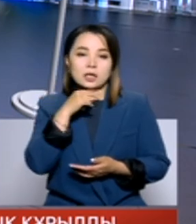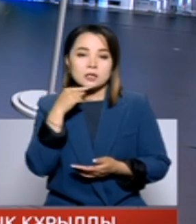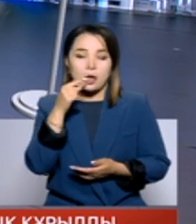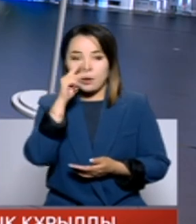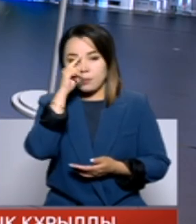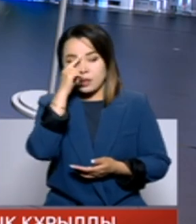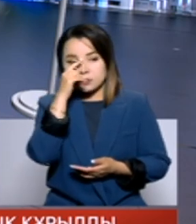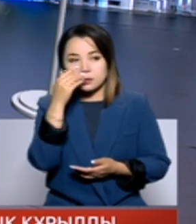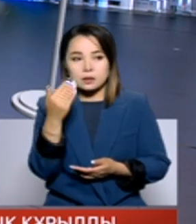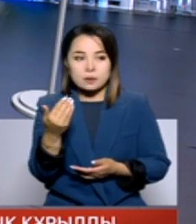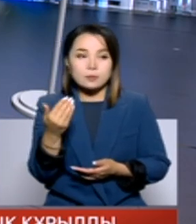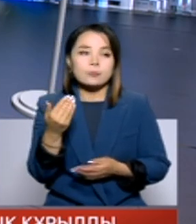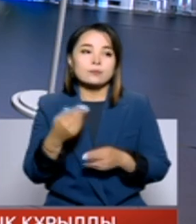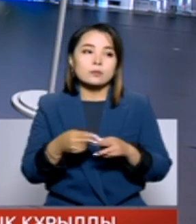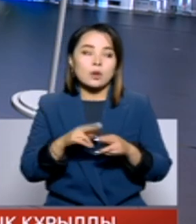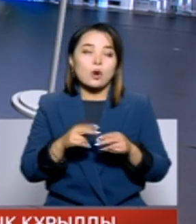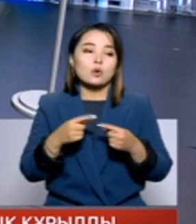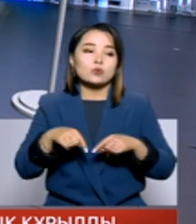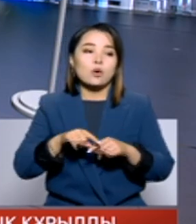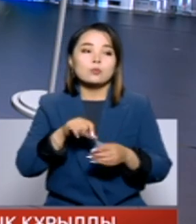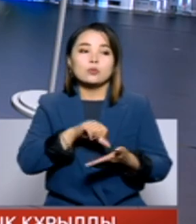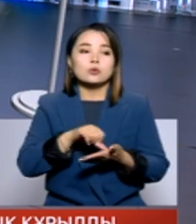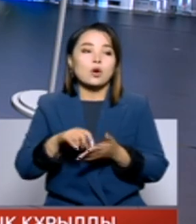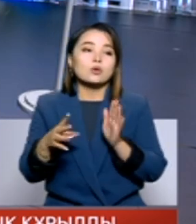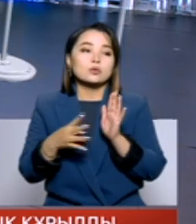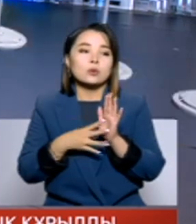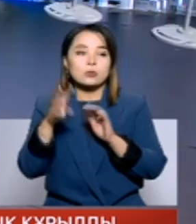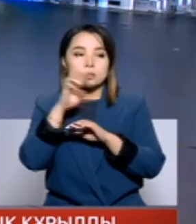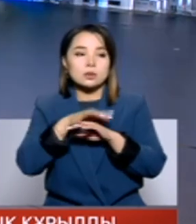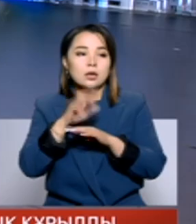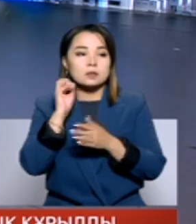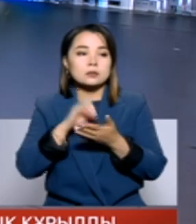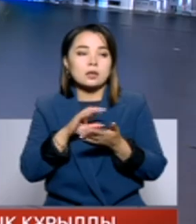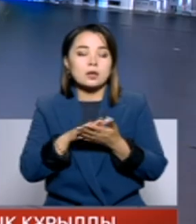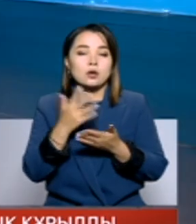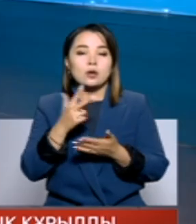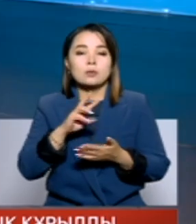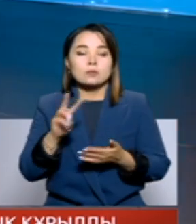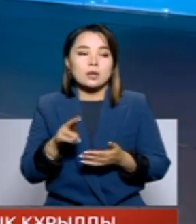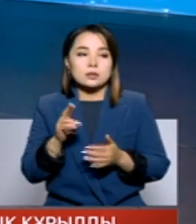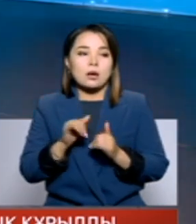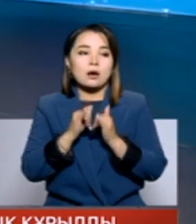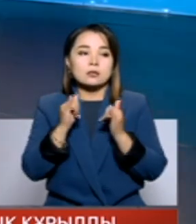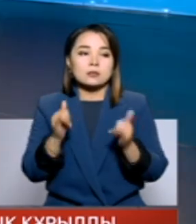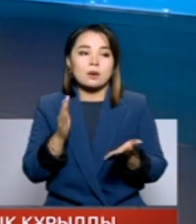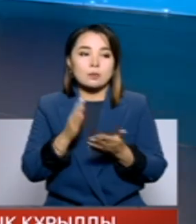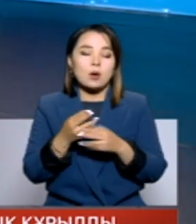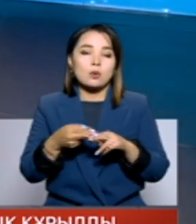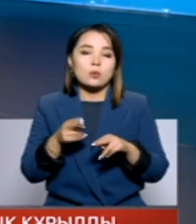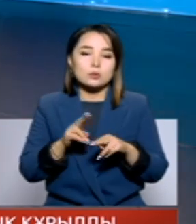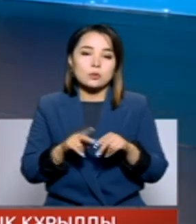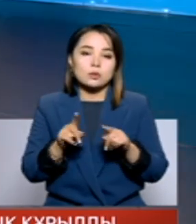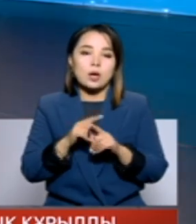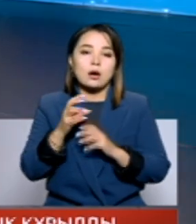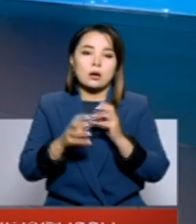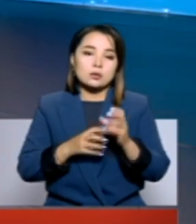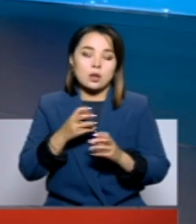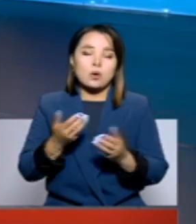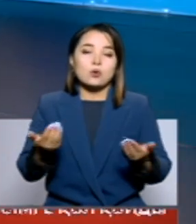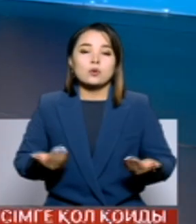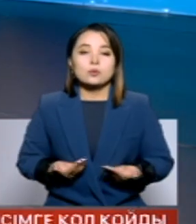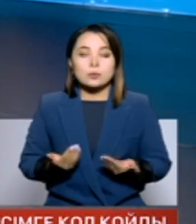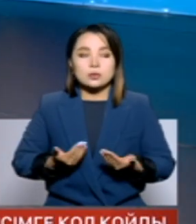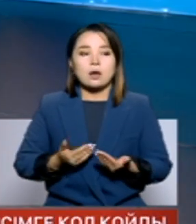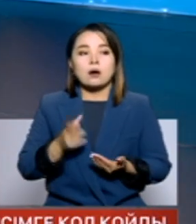Ресей, Пәкістан. Осы ұйымға мүше 9 елдің халық саны 3 миллиардтан асады. Бұл дегеніміз әлемде өмір